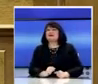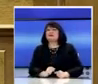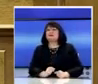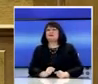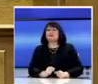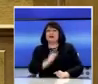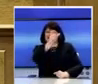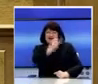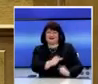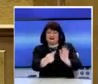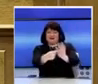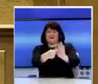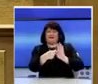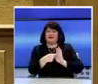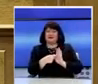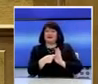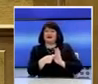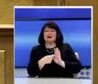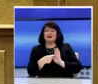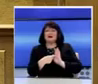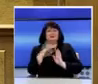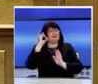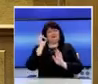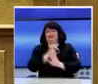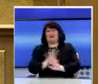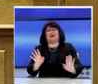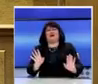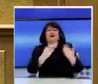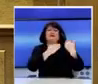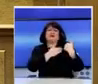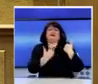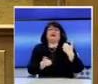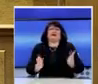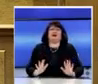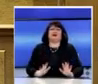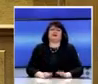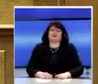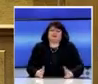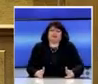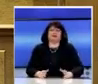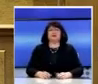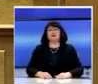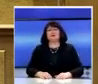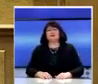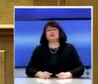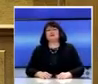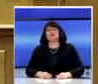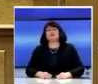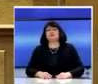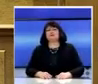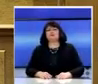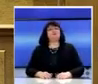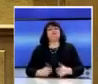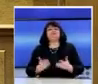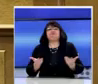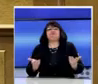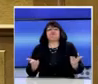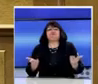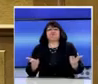γιατί δείχνετε ότι δεν εννοείται να τις καταλάβετε αυτές τις ευθύνες. Δεν εννοείται